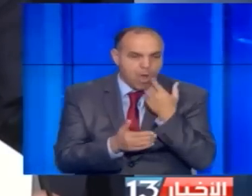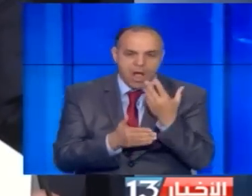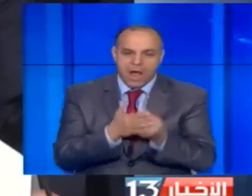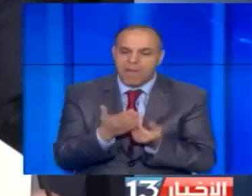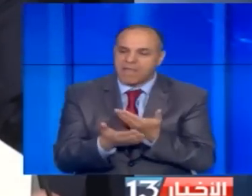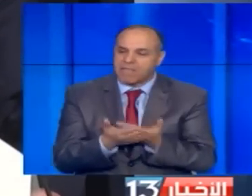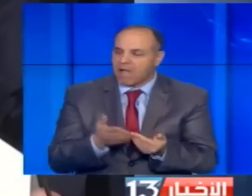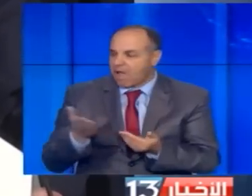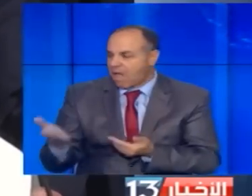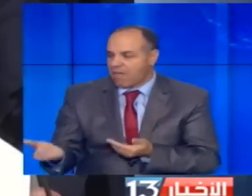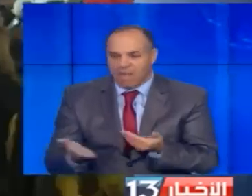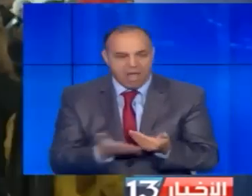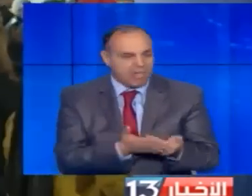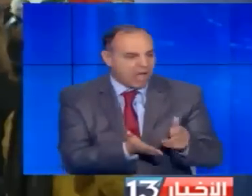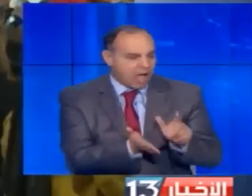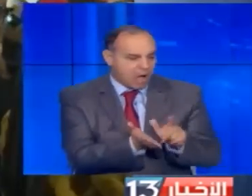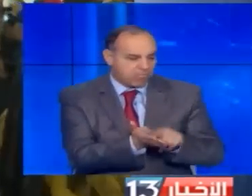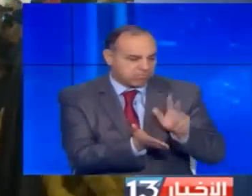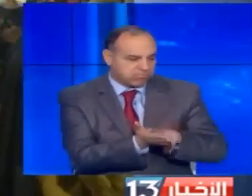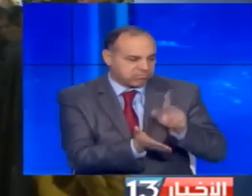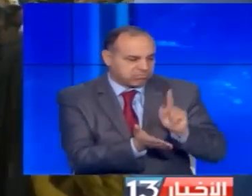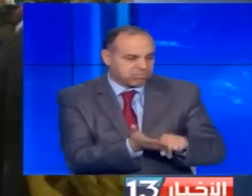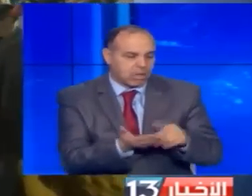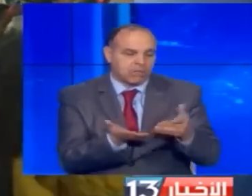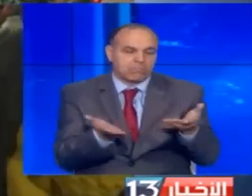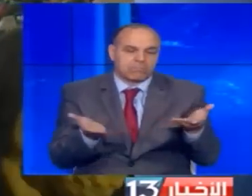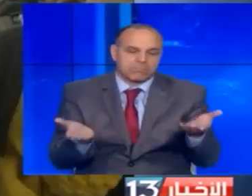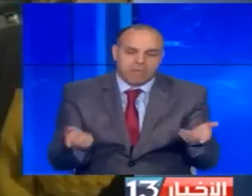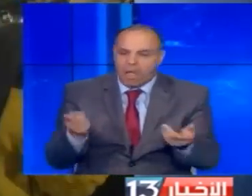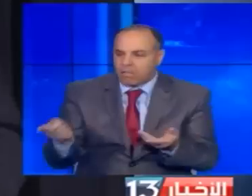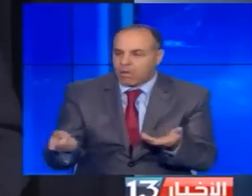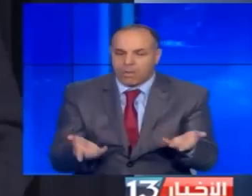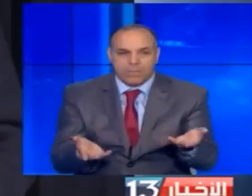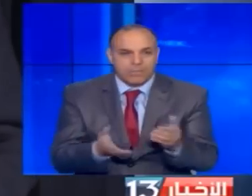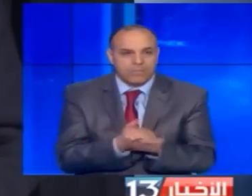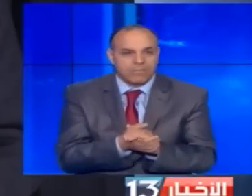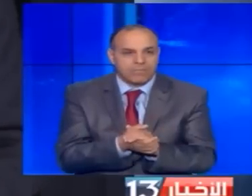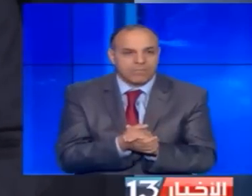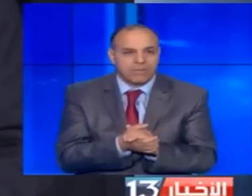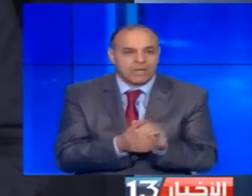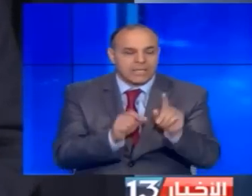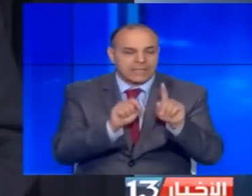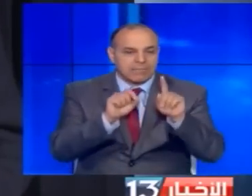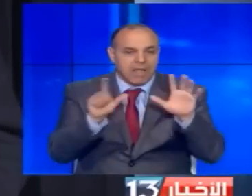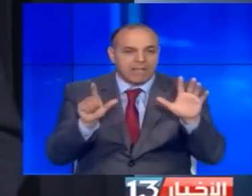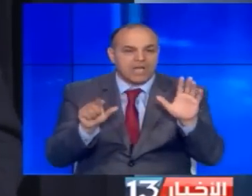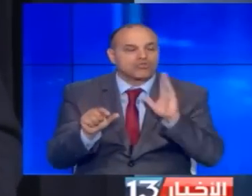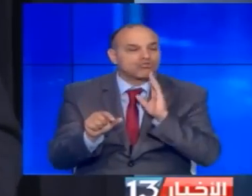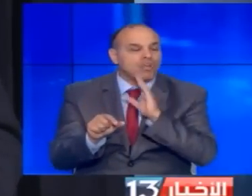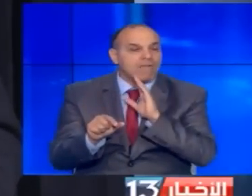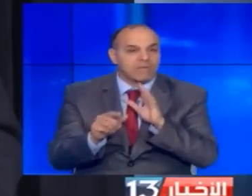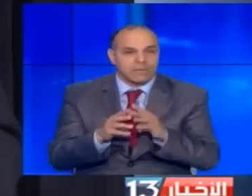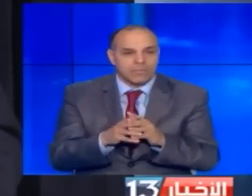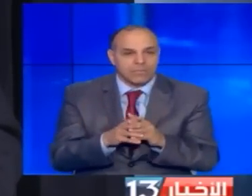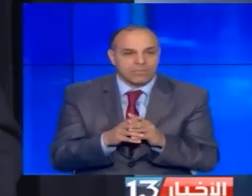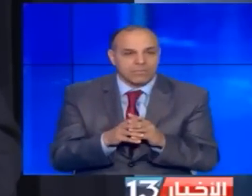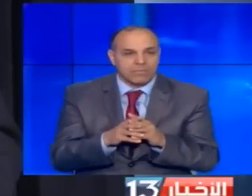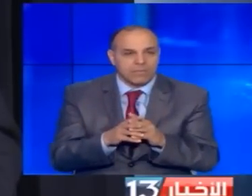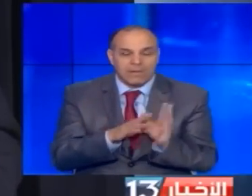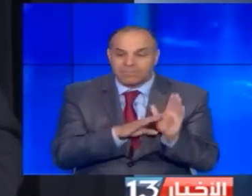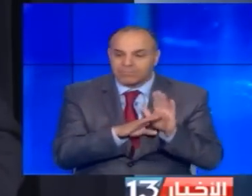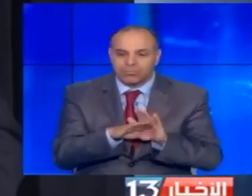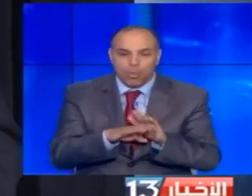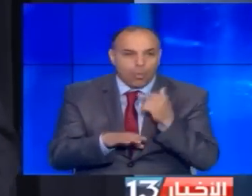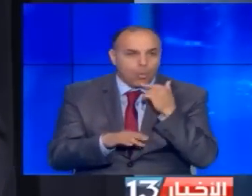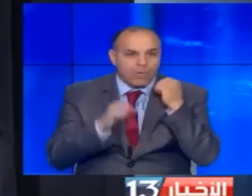الثقة في مستوى تطبيق الاتفاقيات الموقعة بين الطرفين. إضراب 17 جانفي ما نضمنش باش